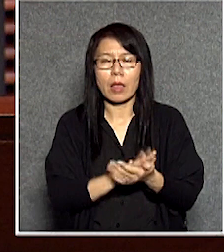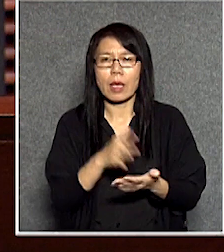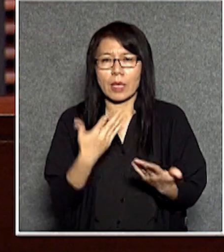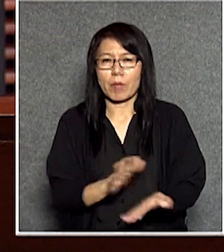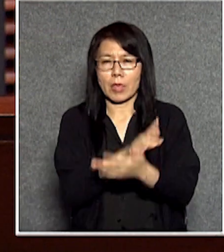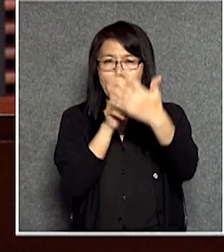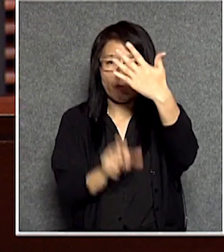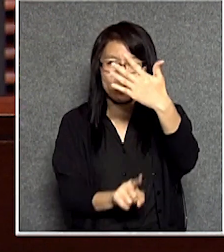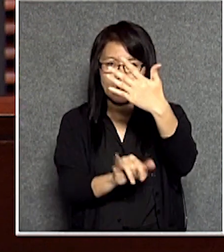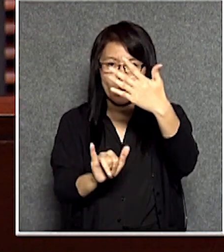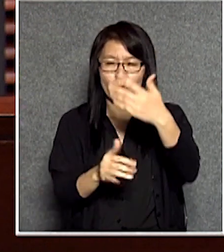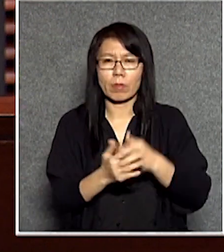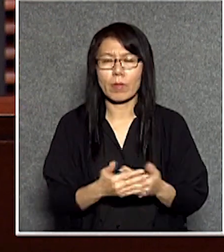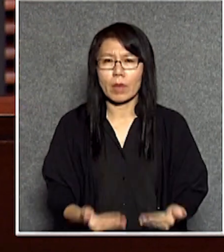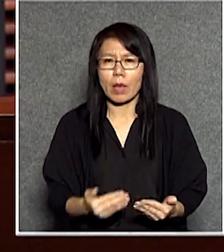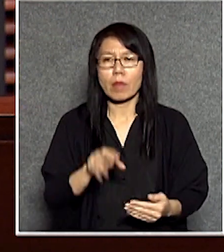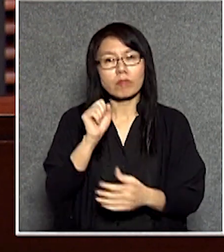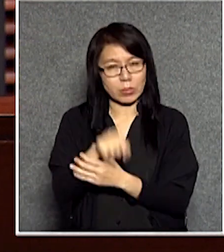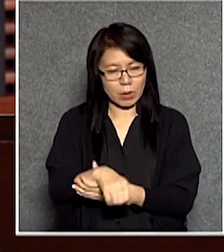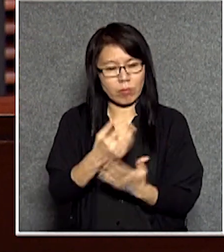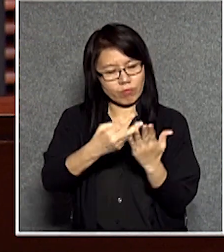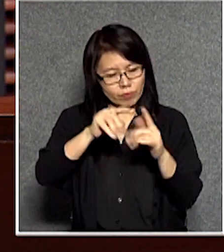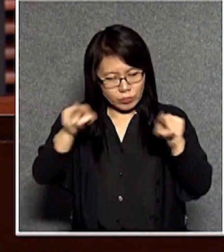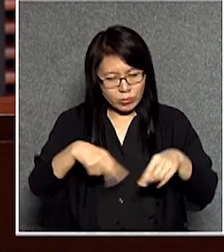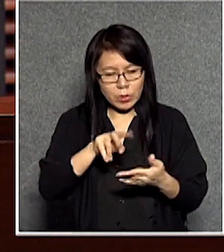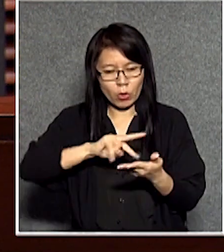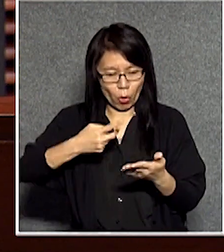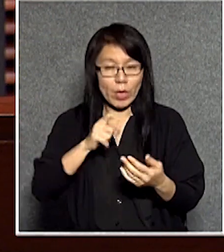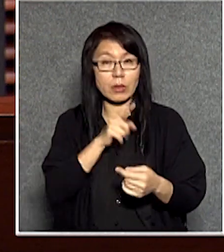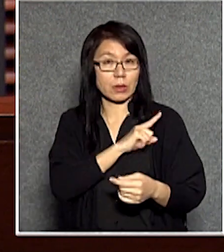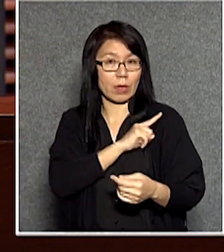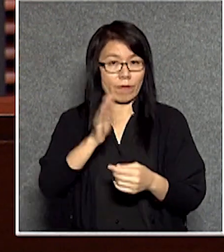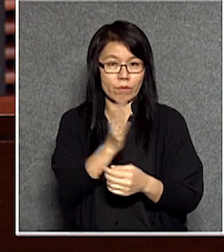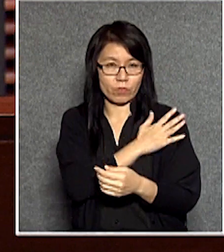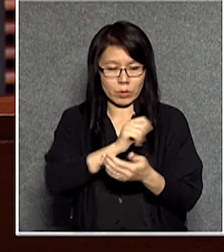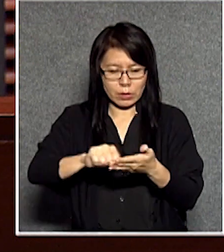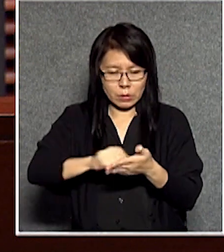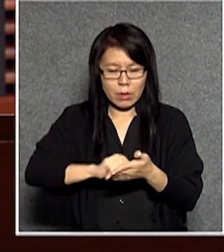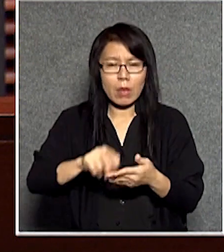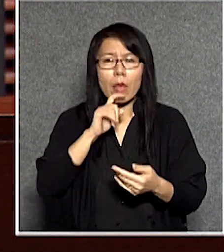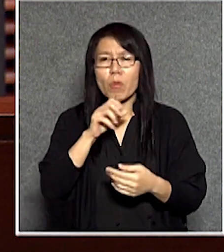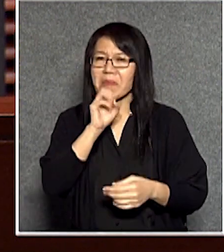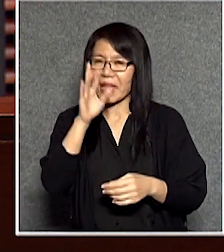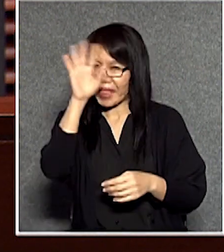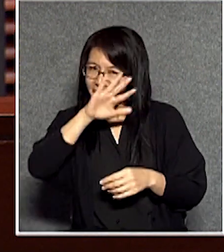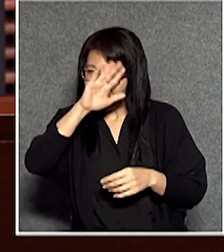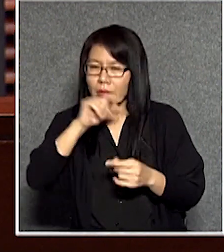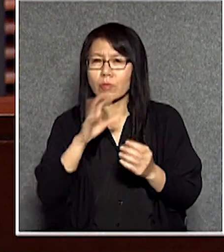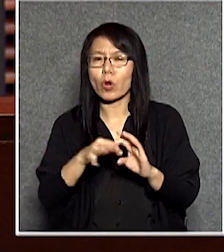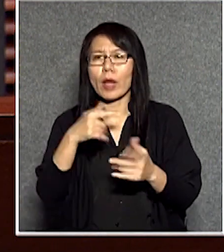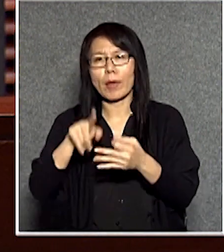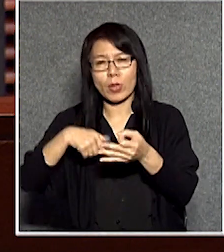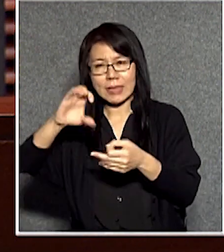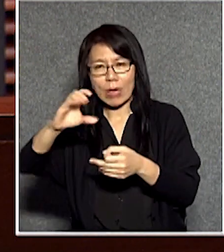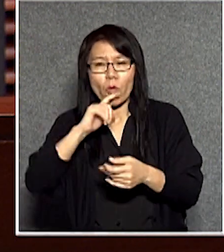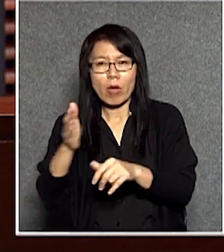5月16日就承認修訂文件是由他本人所撰寫，還辯稱只是希望透過周浩鼎議員